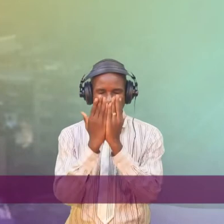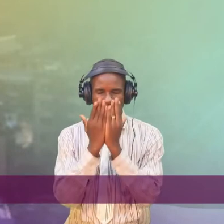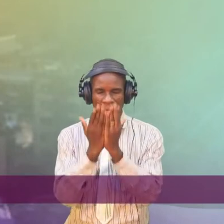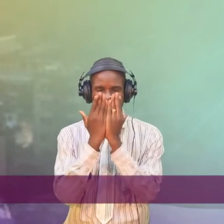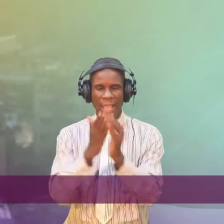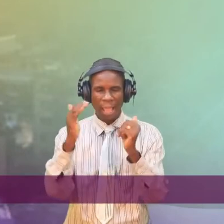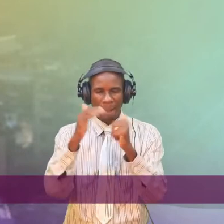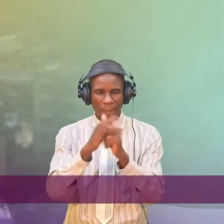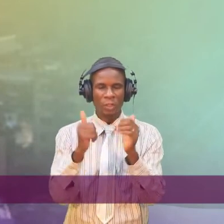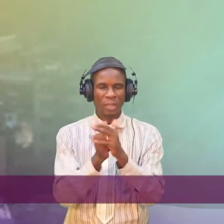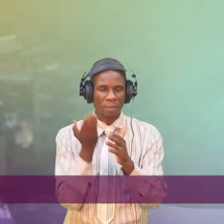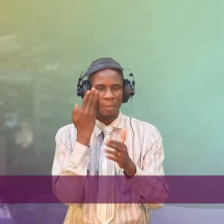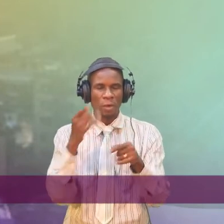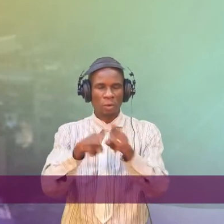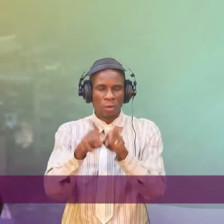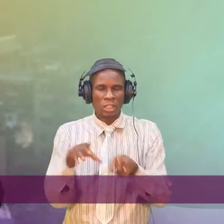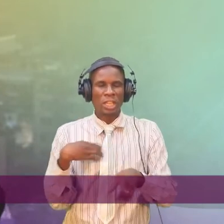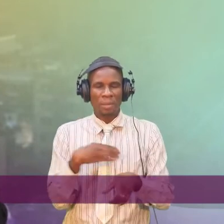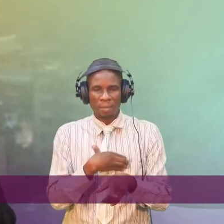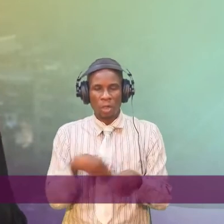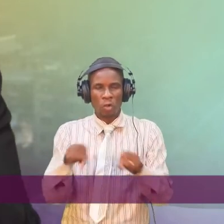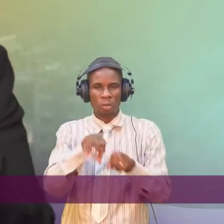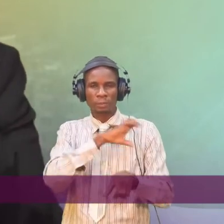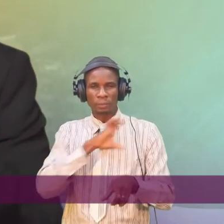ambazo wanatoa nafasi kwa msamaha.